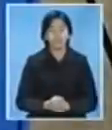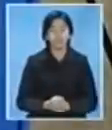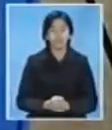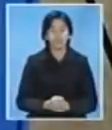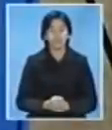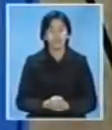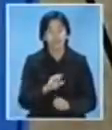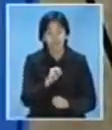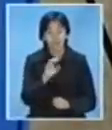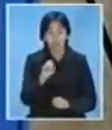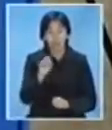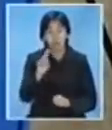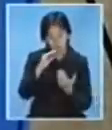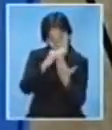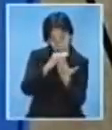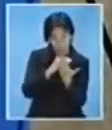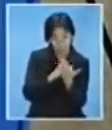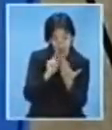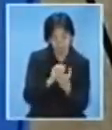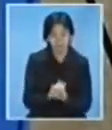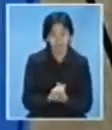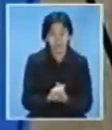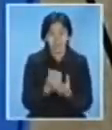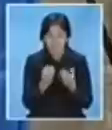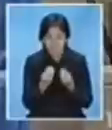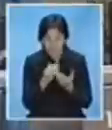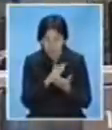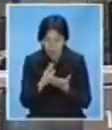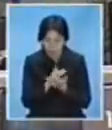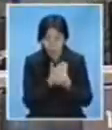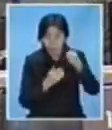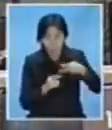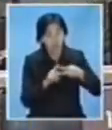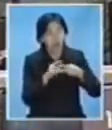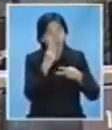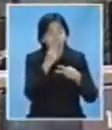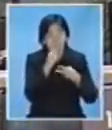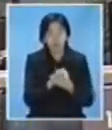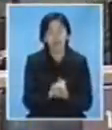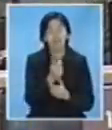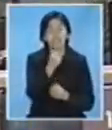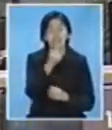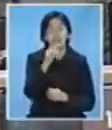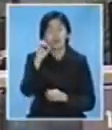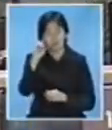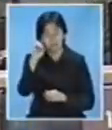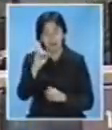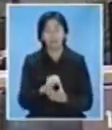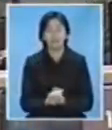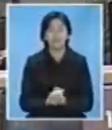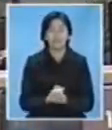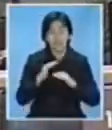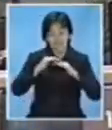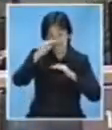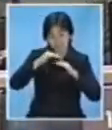าม MOU นี้พื้นที่จะแบ่งเป็น2ส่วนใหญ่ๆเหนือเส้นละติจูด11องศานะคะจะเป็นพื้น